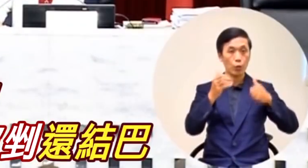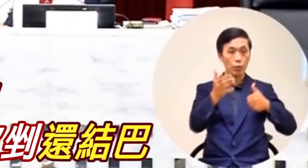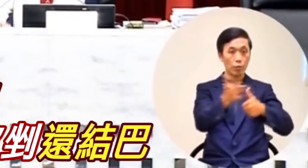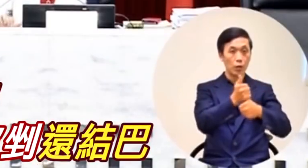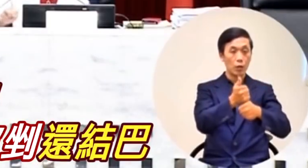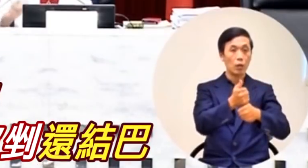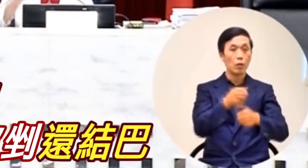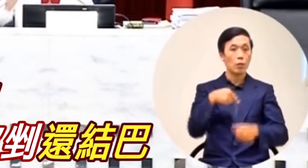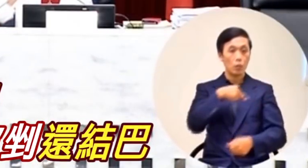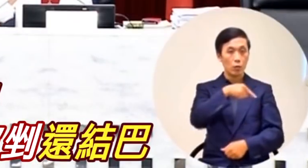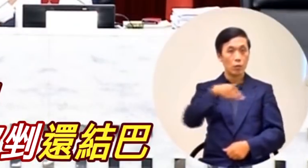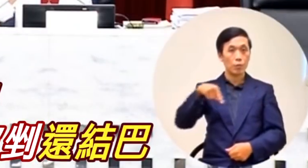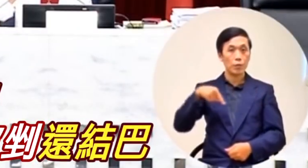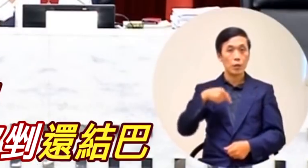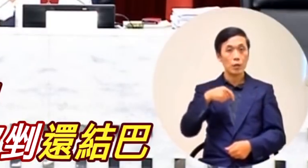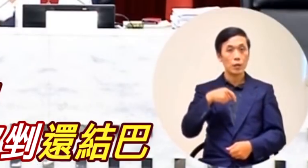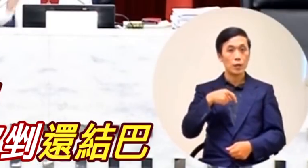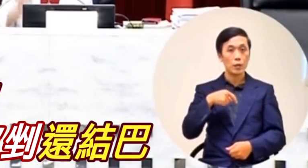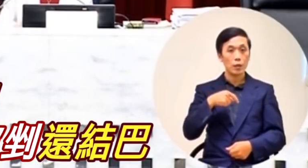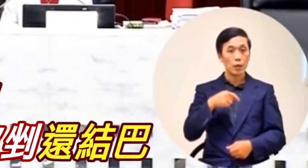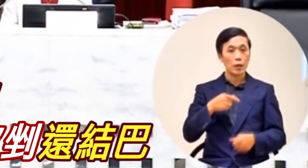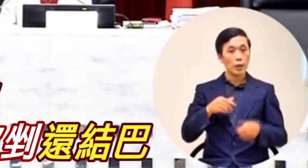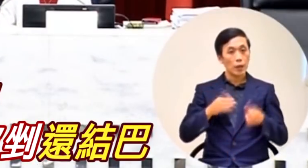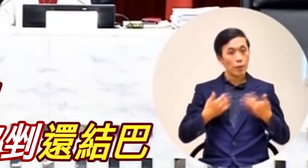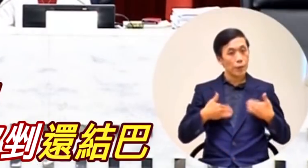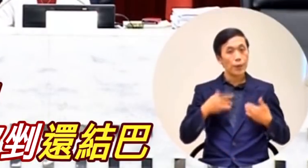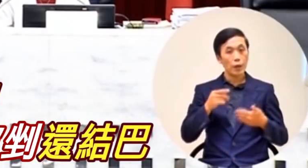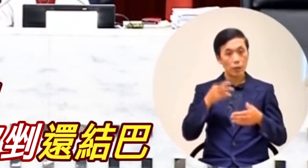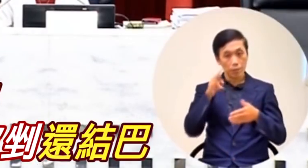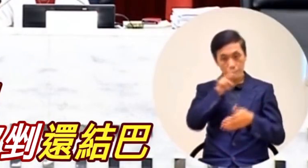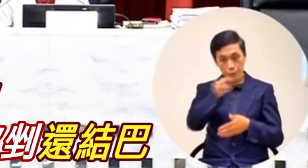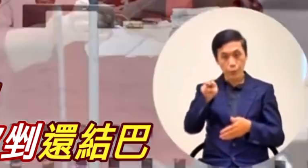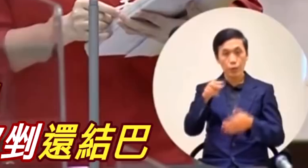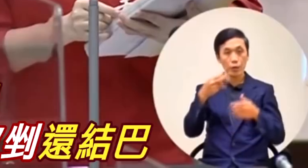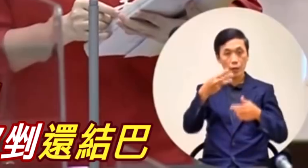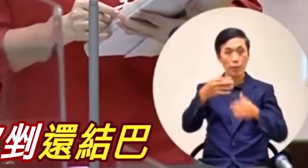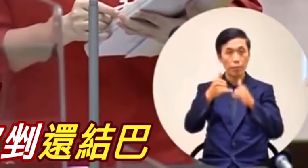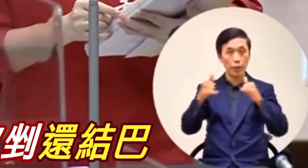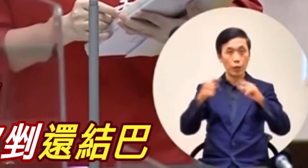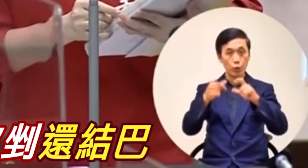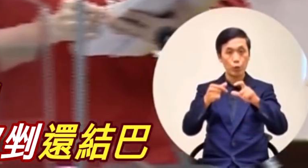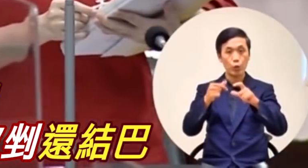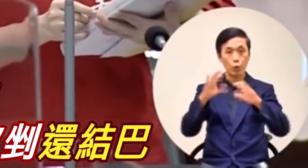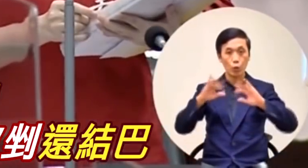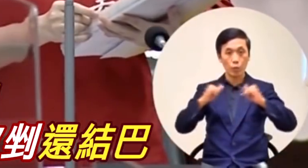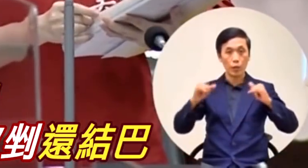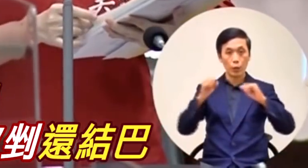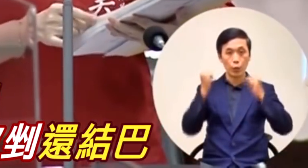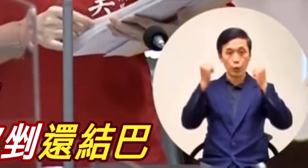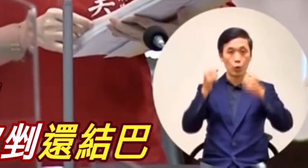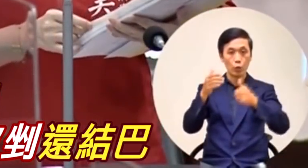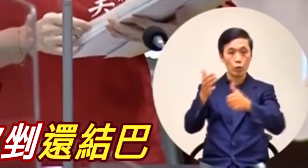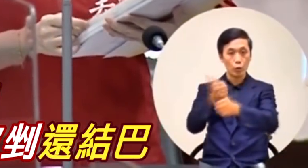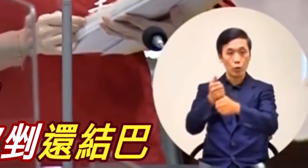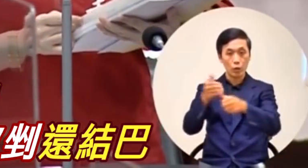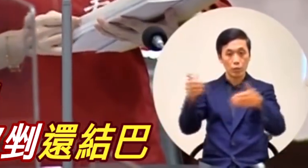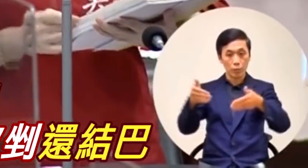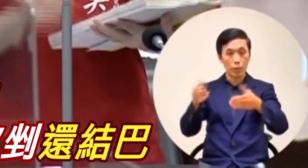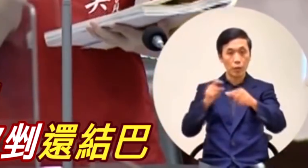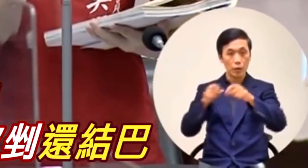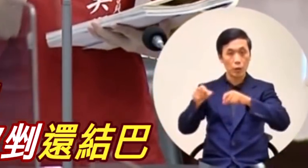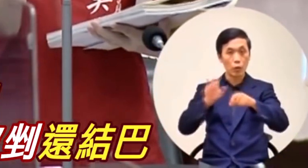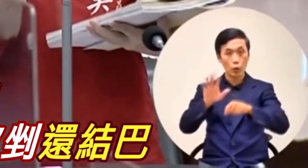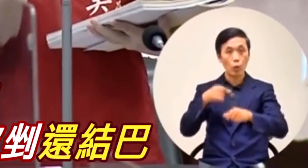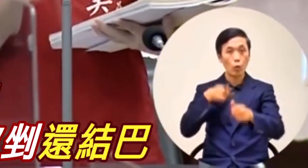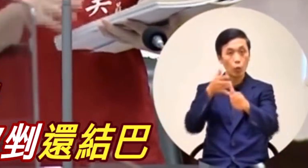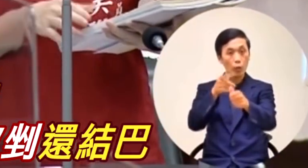我们很欣慰，很看到我们三民区呢这边有在动这个国民运动中心的新建计划。那我请教你细节哦，第